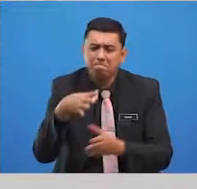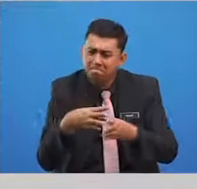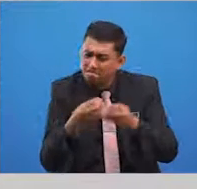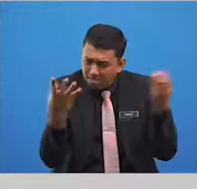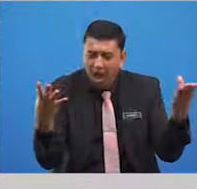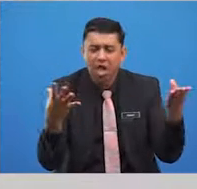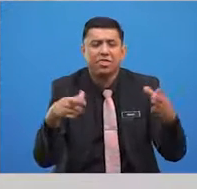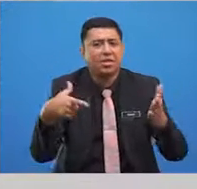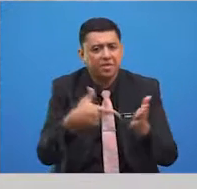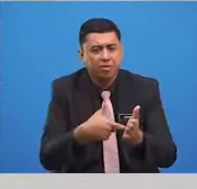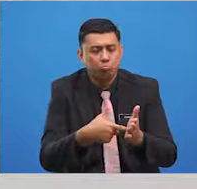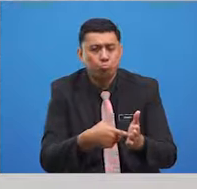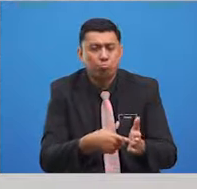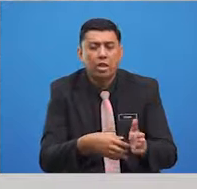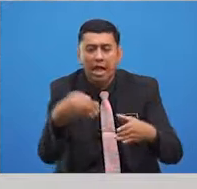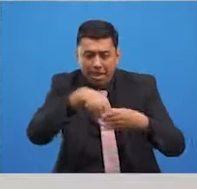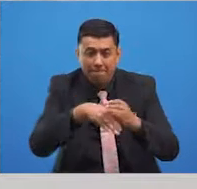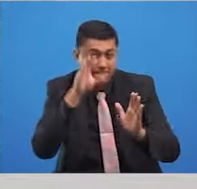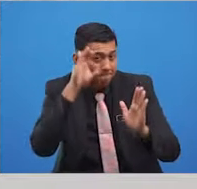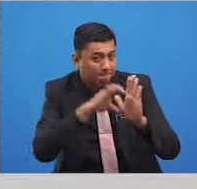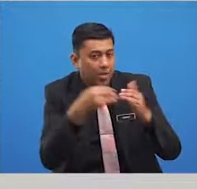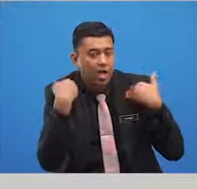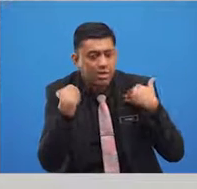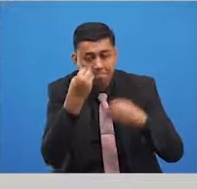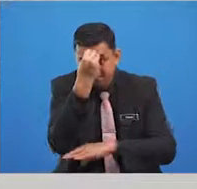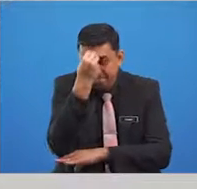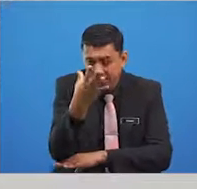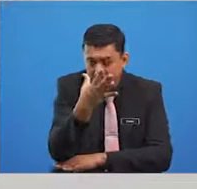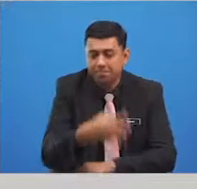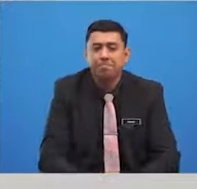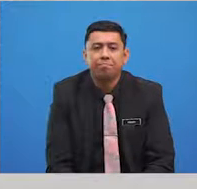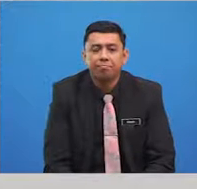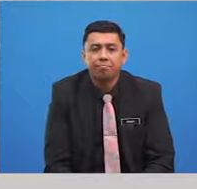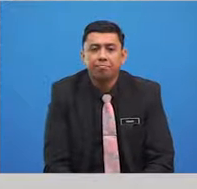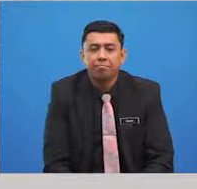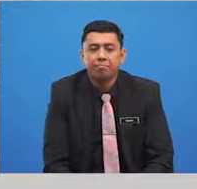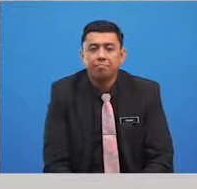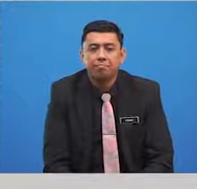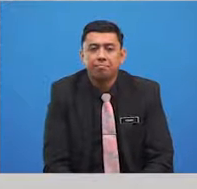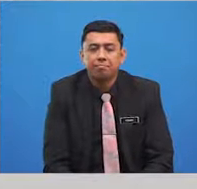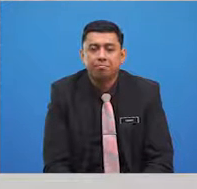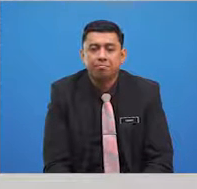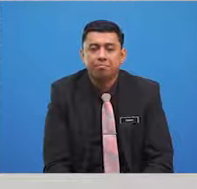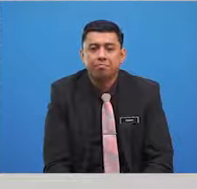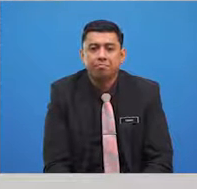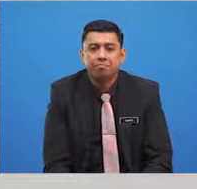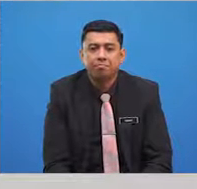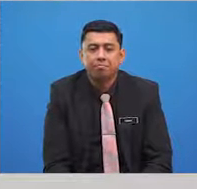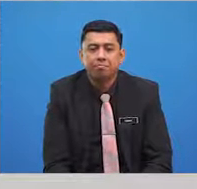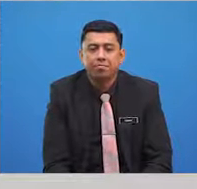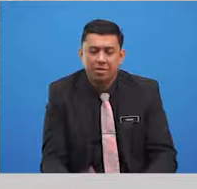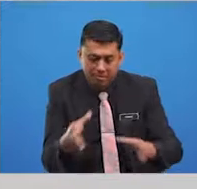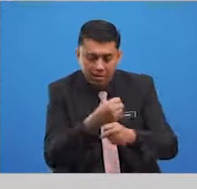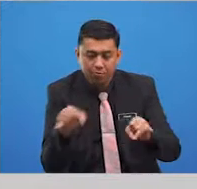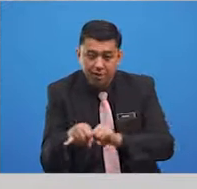jelutong, keruing, nyato, buluh, rotan, orkid dan paku pakis.